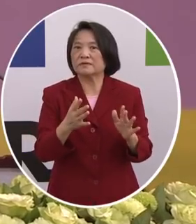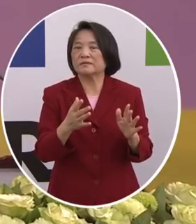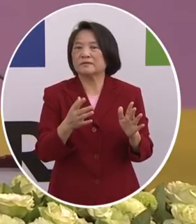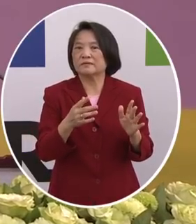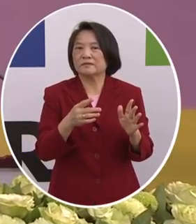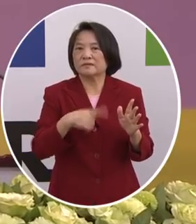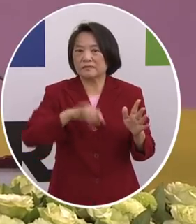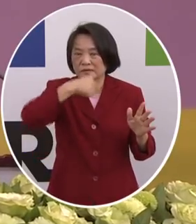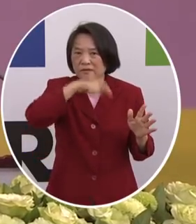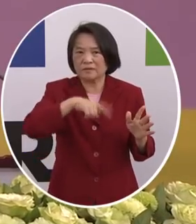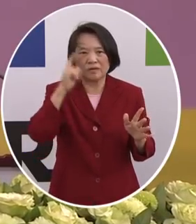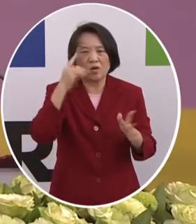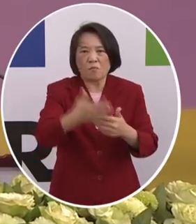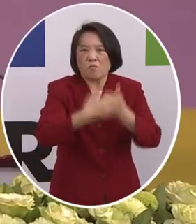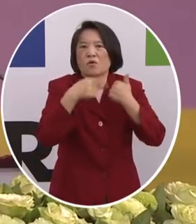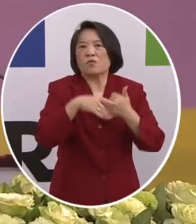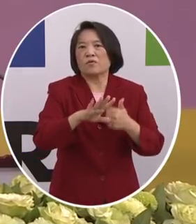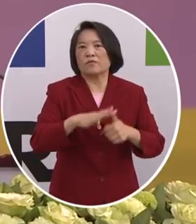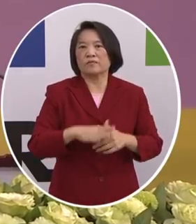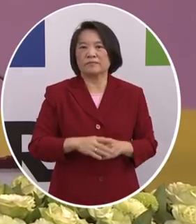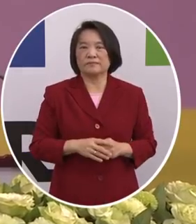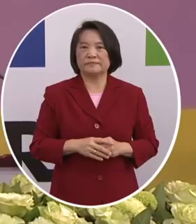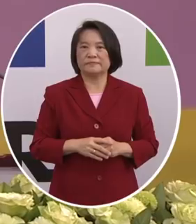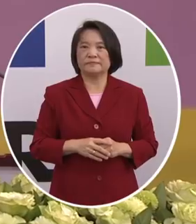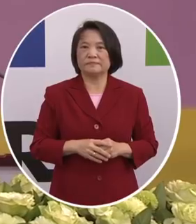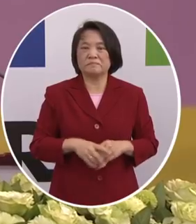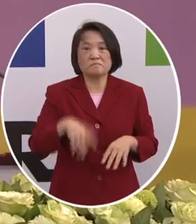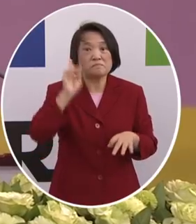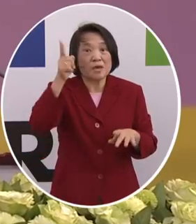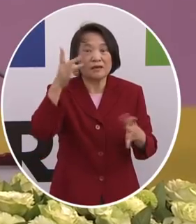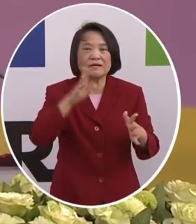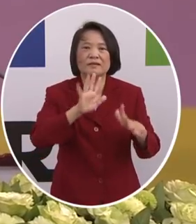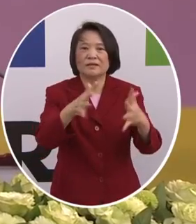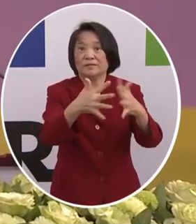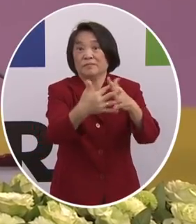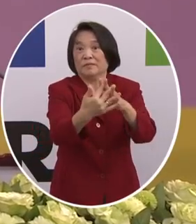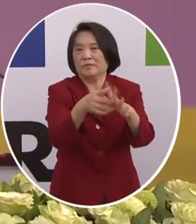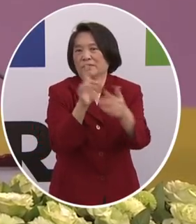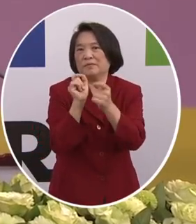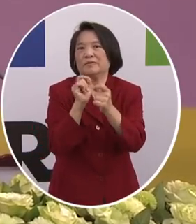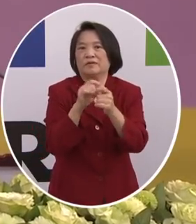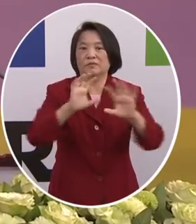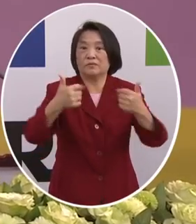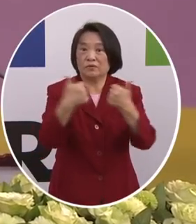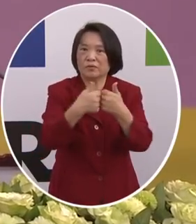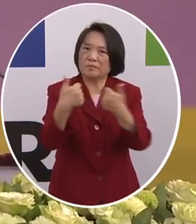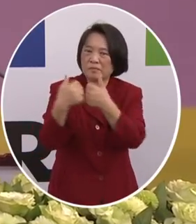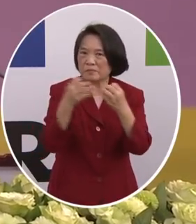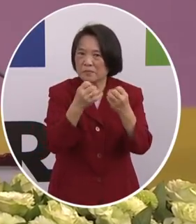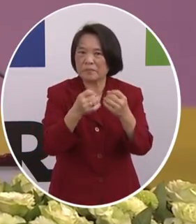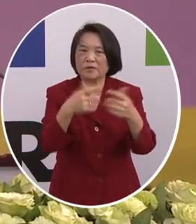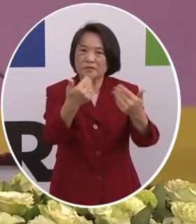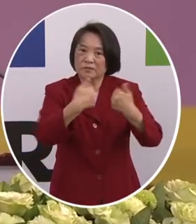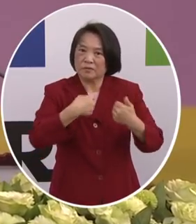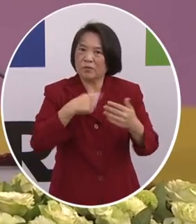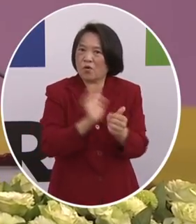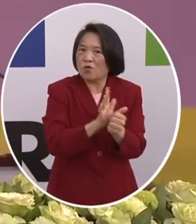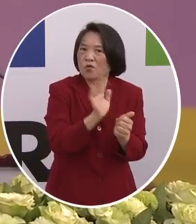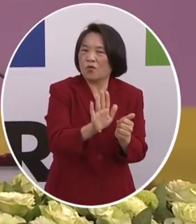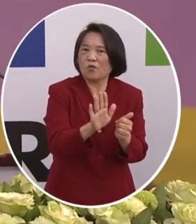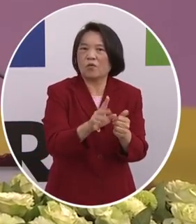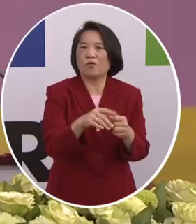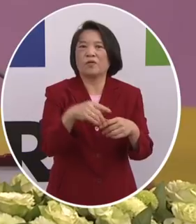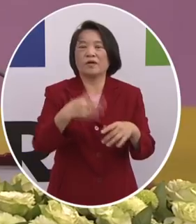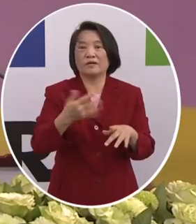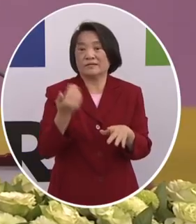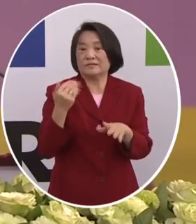国台湾的支持。尤其是美国最近不仅国会通过了许多有台的法案，日前